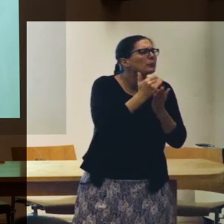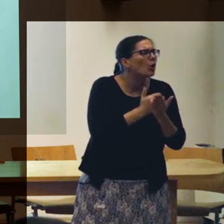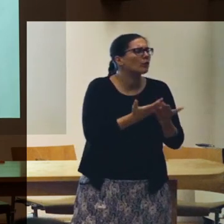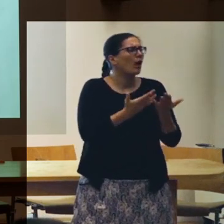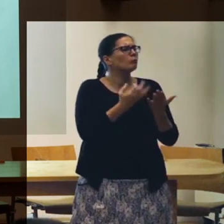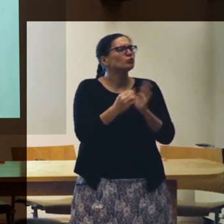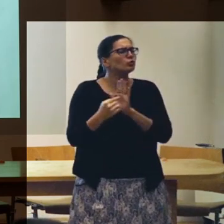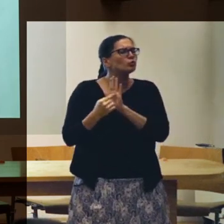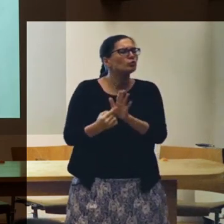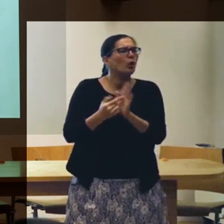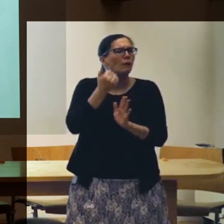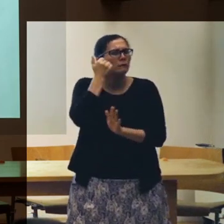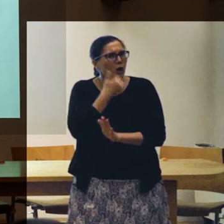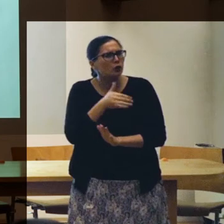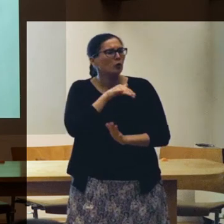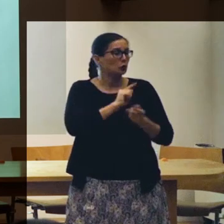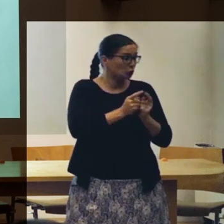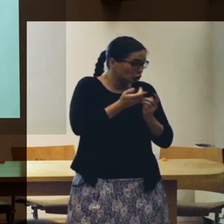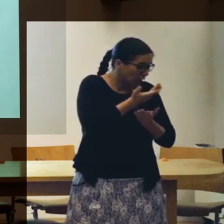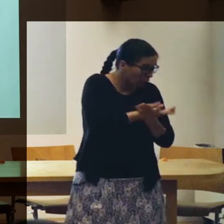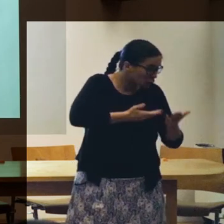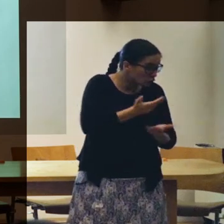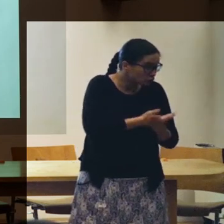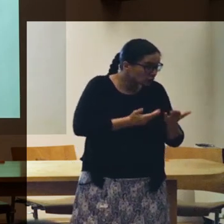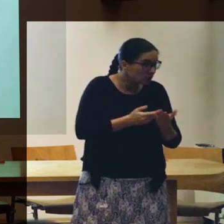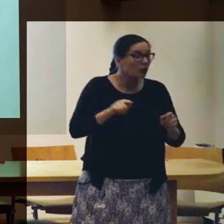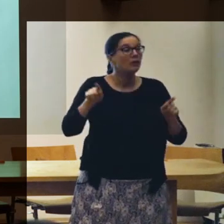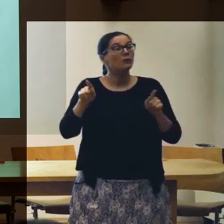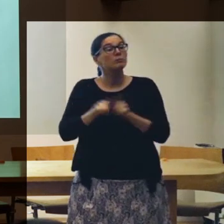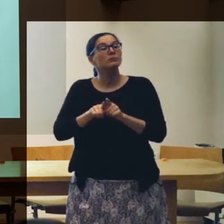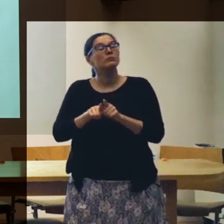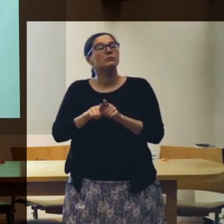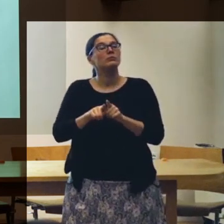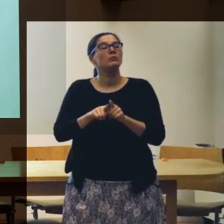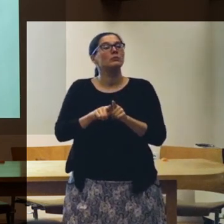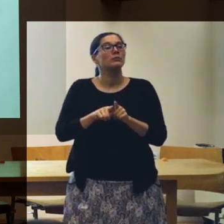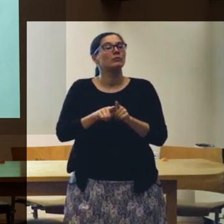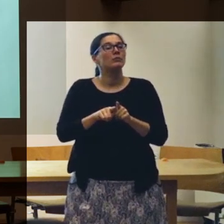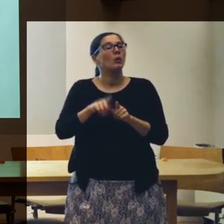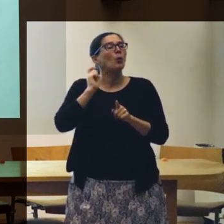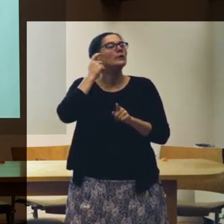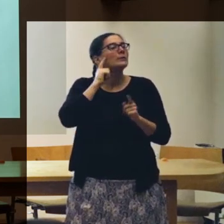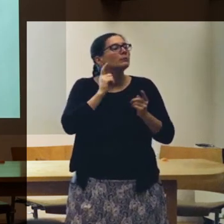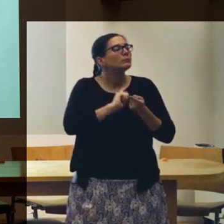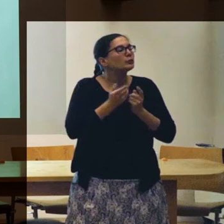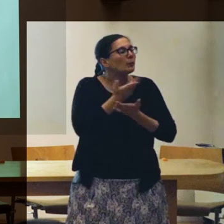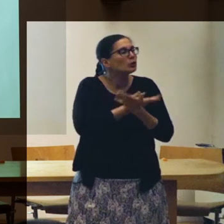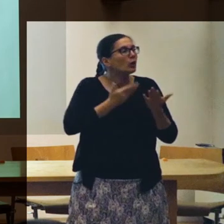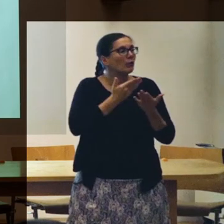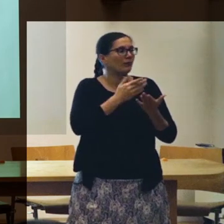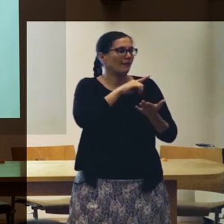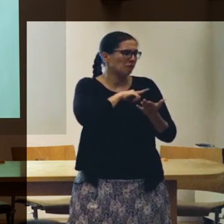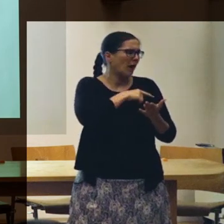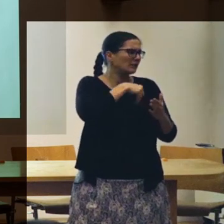se prezentuje veřejnosti, tak úplně stejně řeší vztahy uvnitř